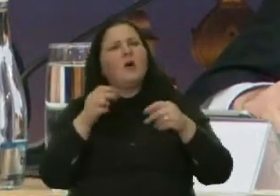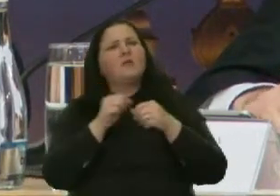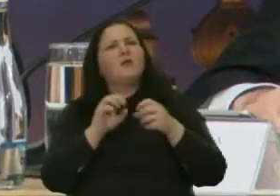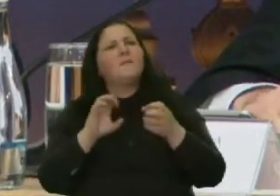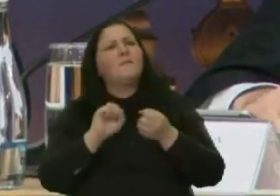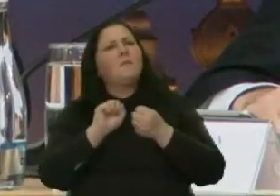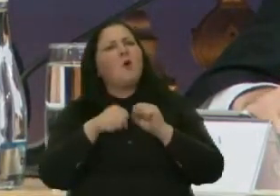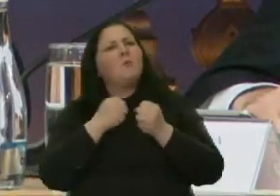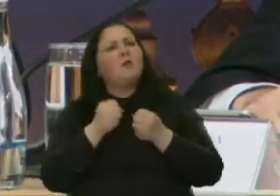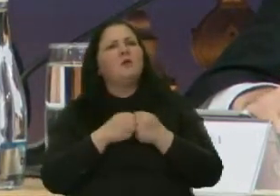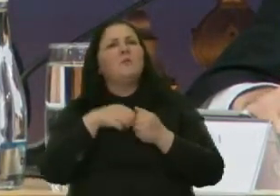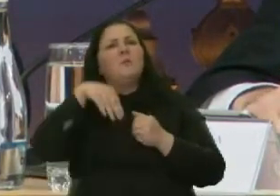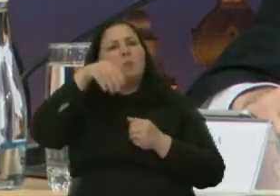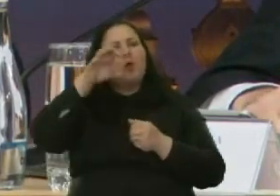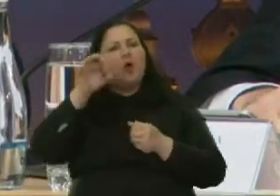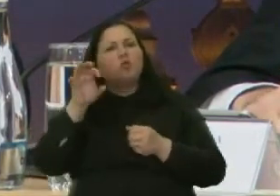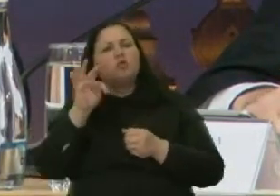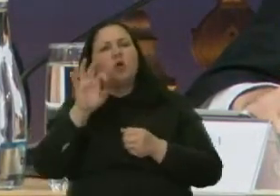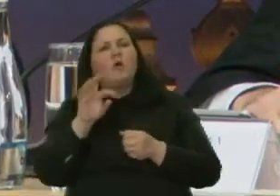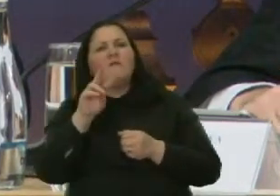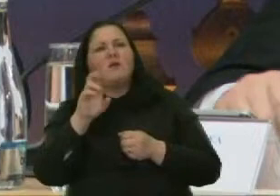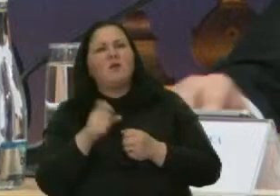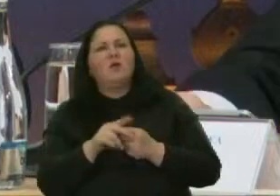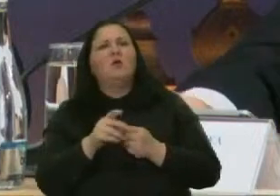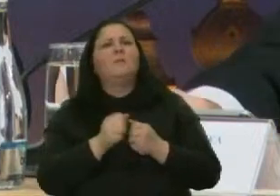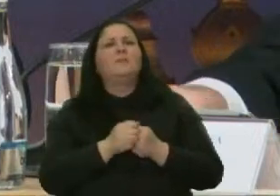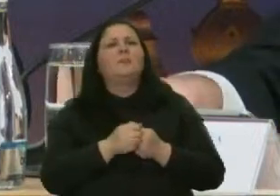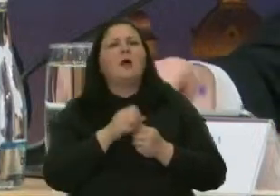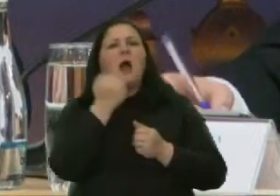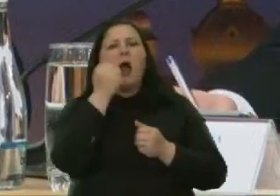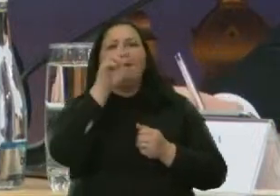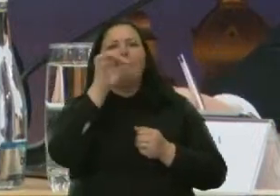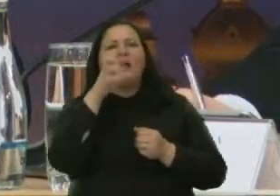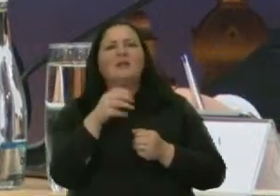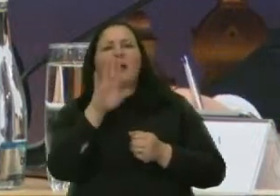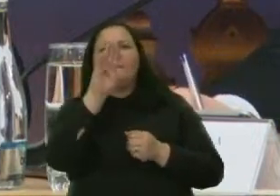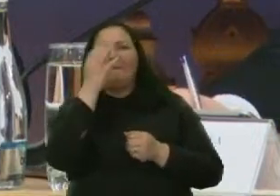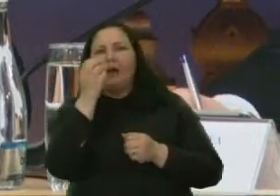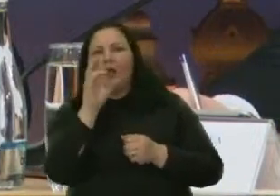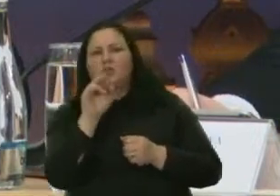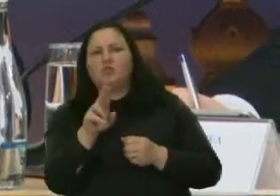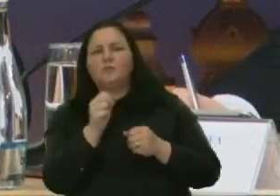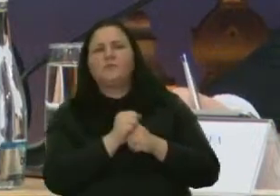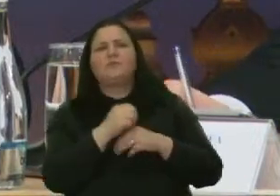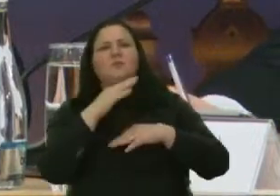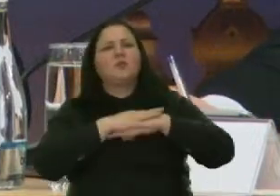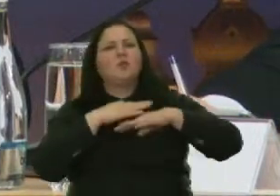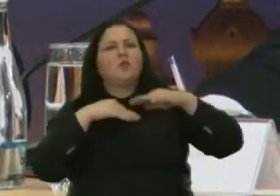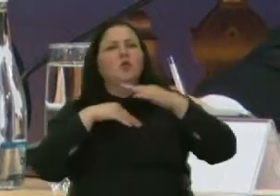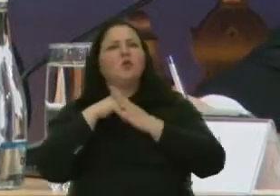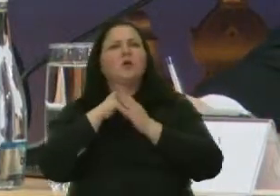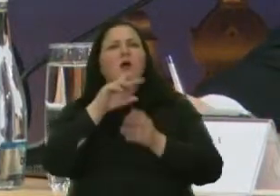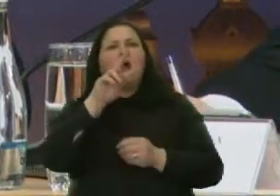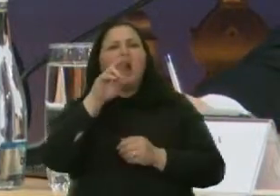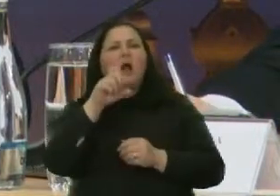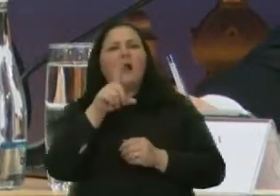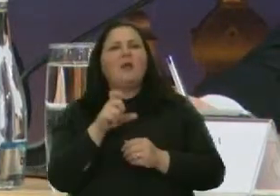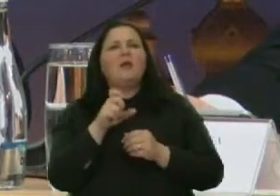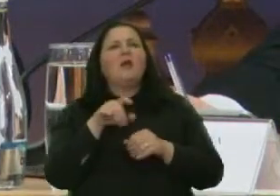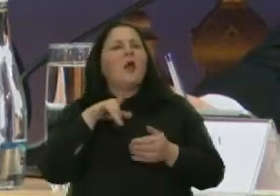Baciu este culoarul pe care l avem în derulare pe marginea pe pe malul Someșului construirea hală stația